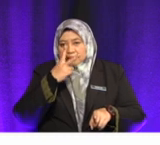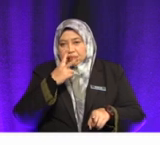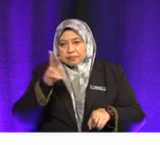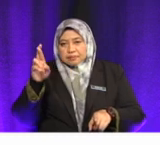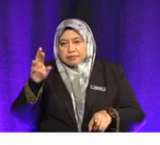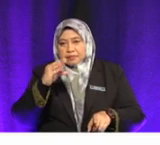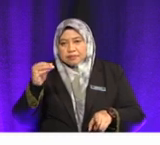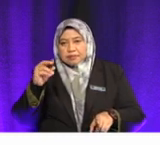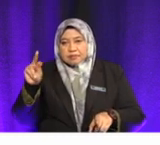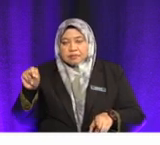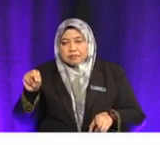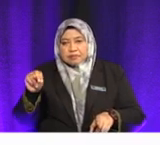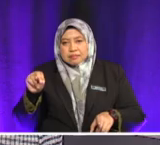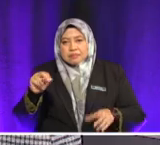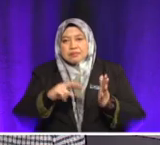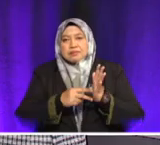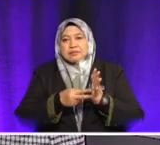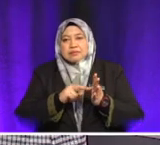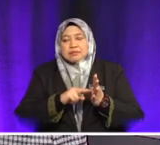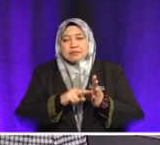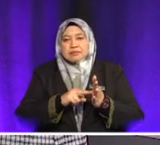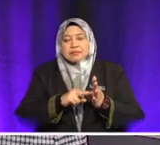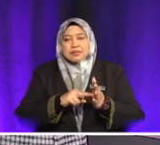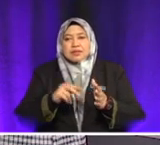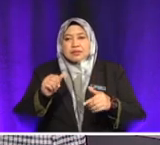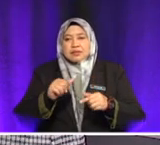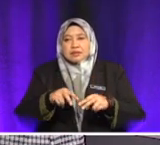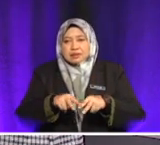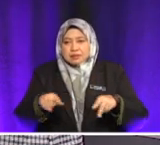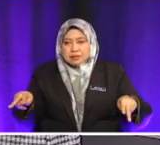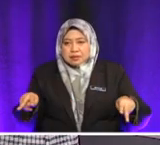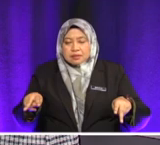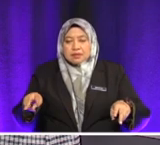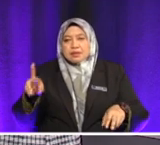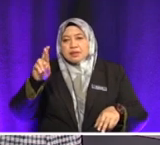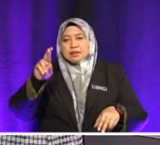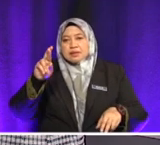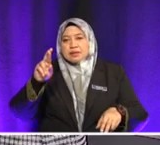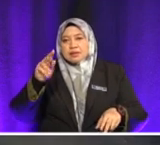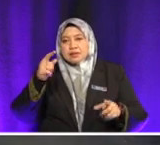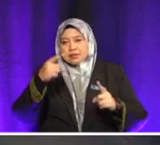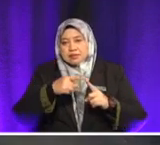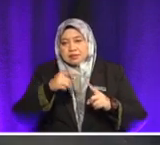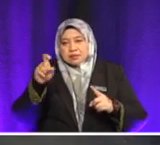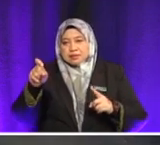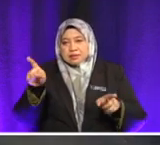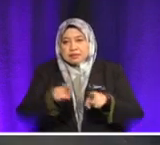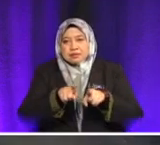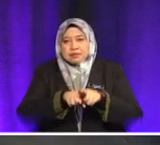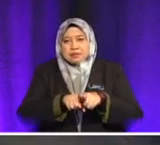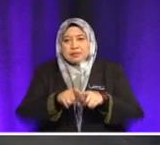nhm oke maksudnya jarak a ke x sama dengan jarak n ke X Oke jadi